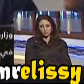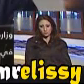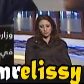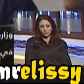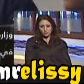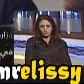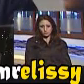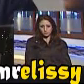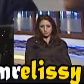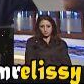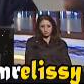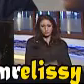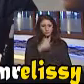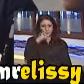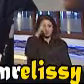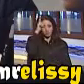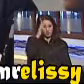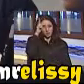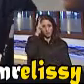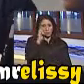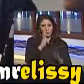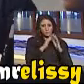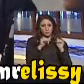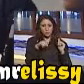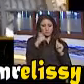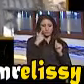طيب تعالوا دلوقتي نشوف نشرة أحوال مصر ونرجع تاني.